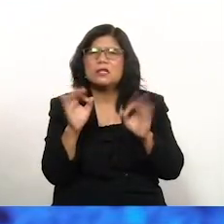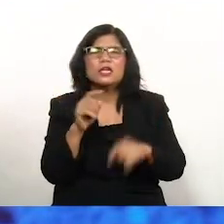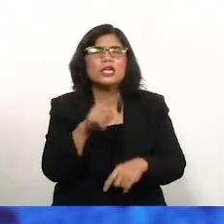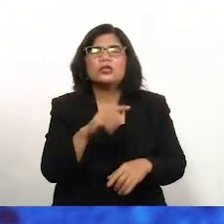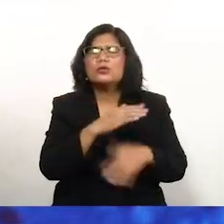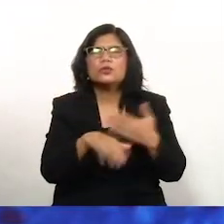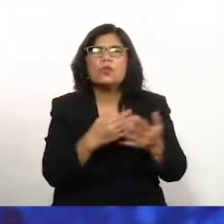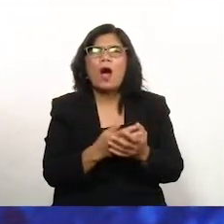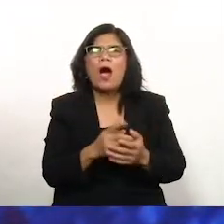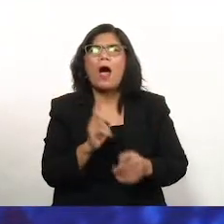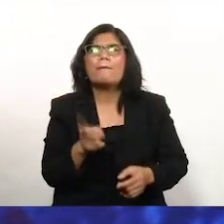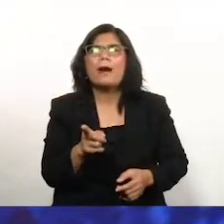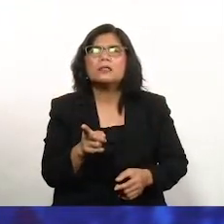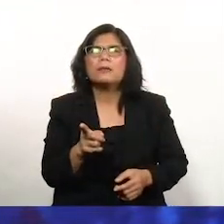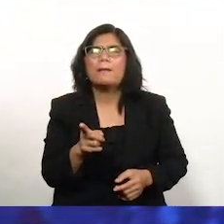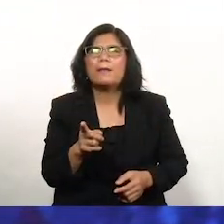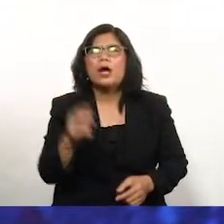karena tuhan memberkati